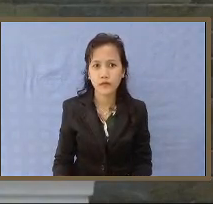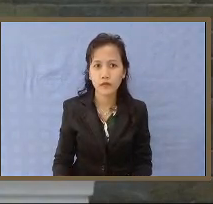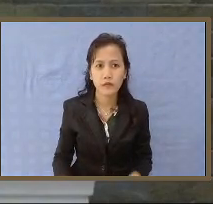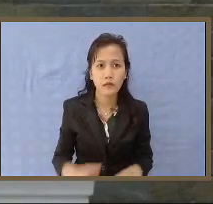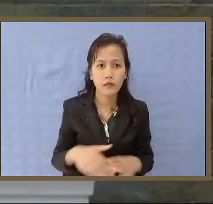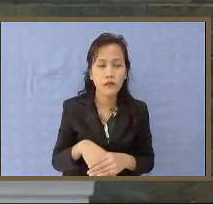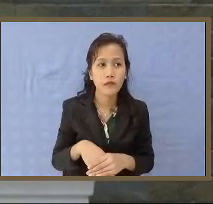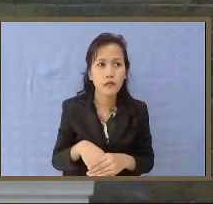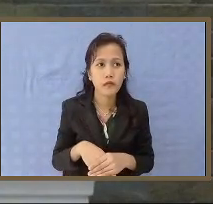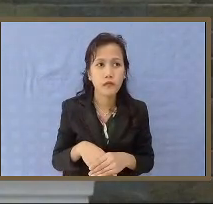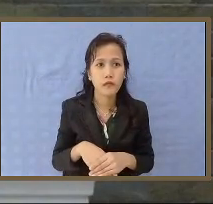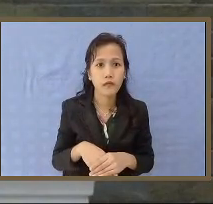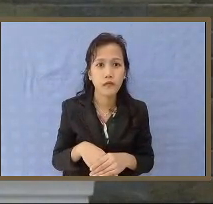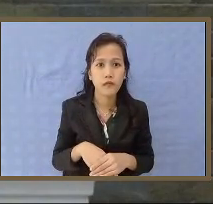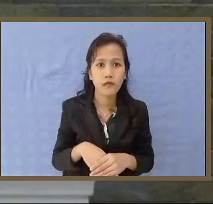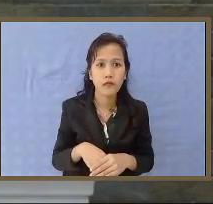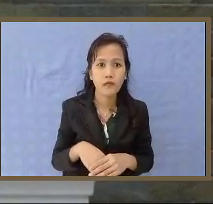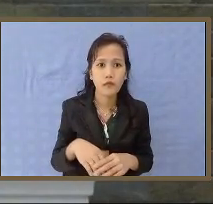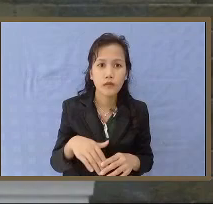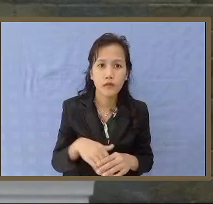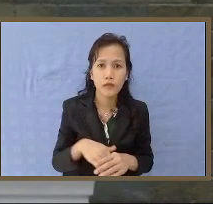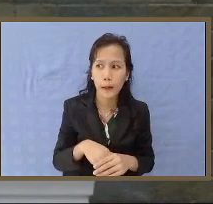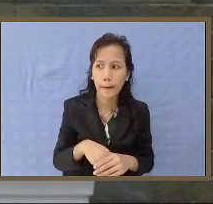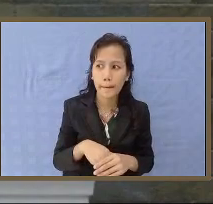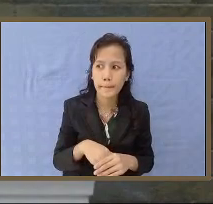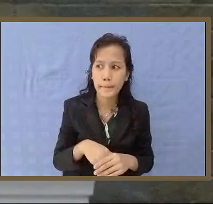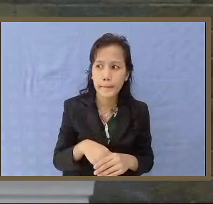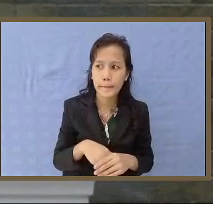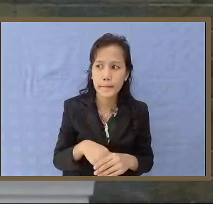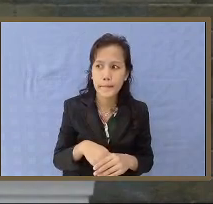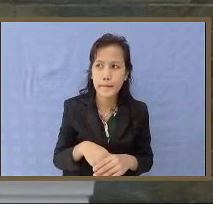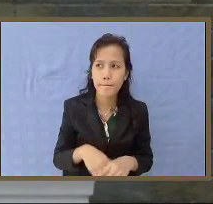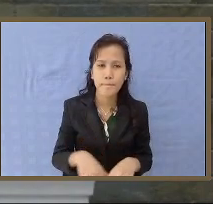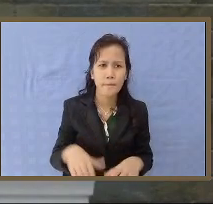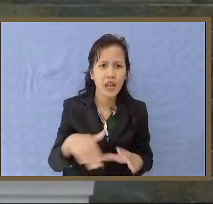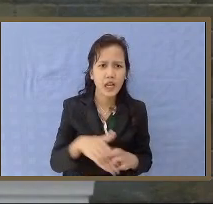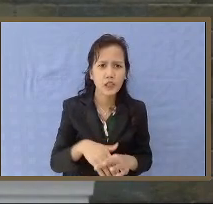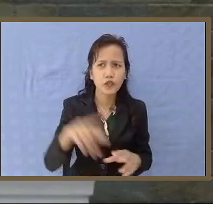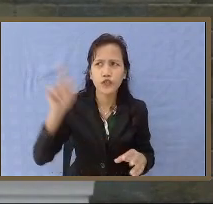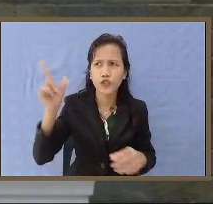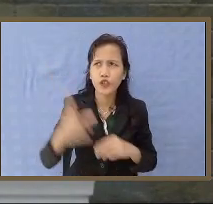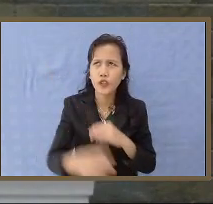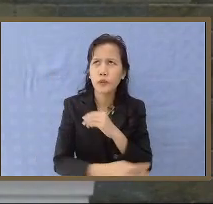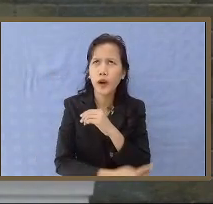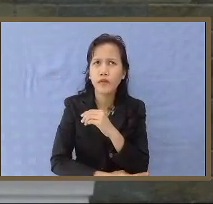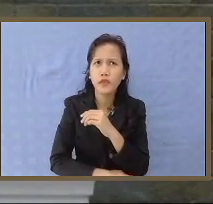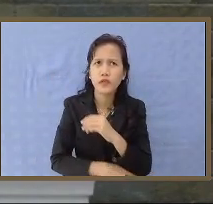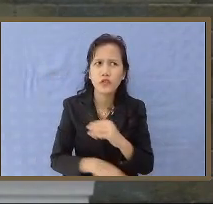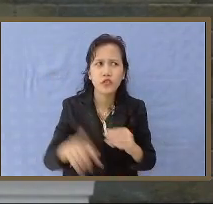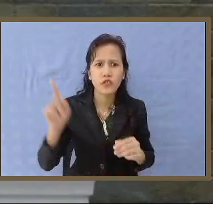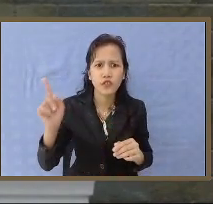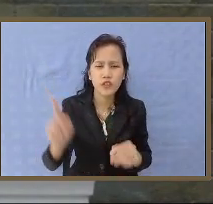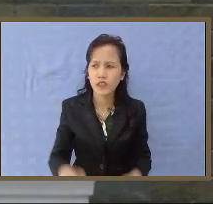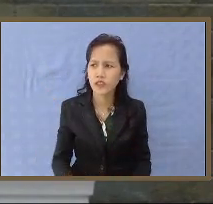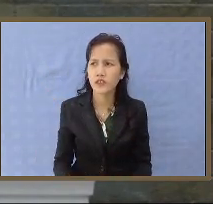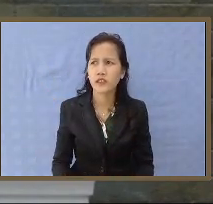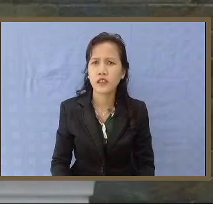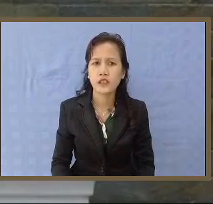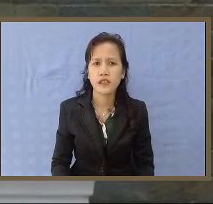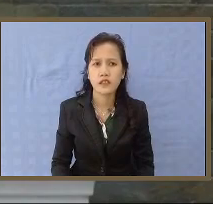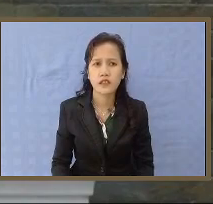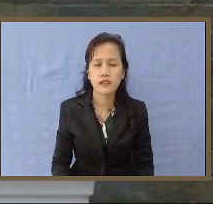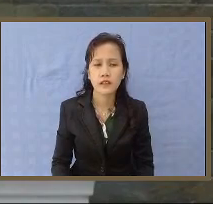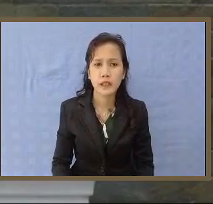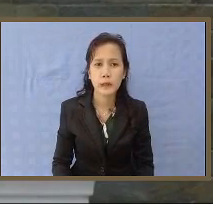mga kapatid, hindi na umaalis ng tricycle eh. Yung pa rin yung damit niya kahapon, yung pa rin yung itsura niya kahapon, you know. Now do you